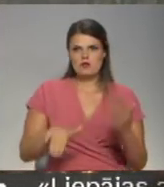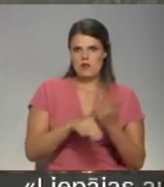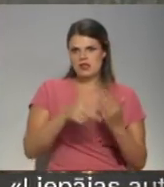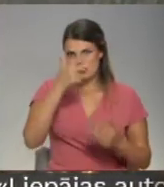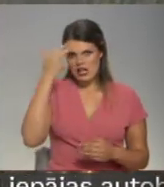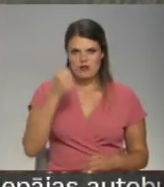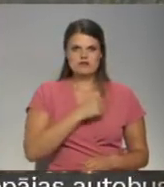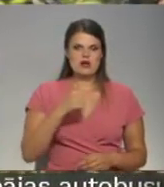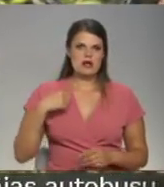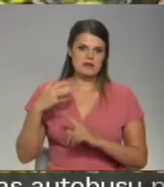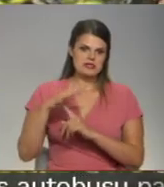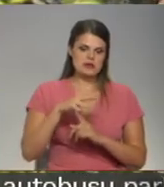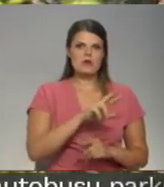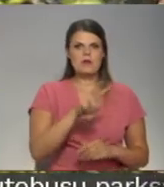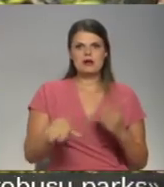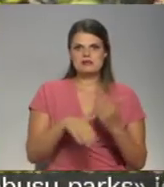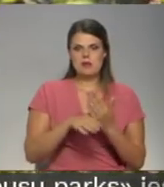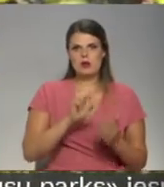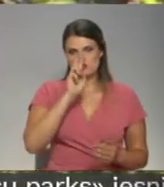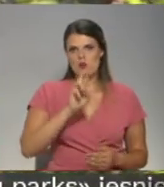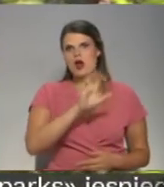spēka helikopters, kurš veic dzēšanu no gaisa.